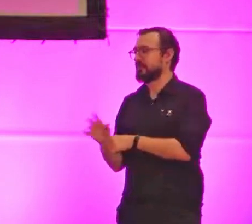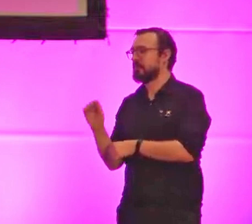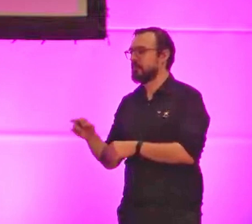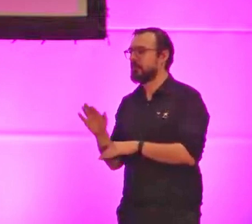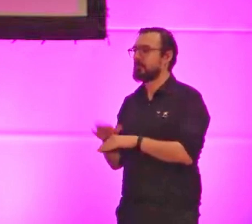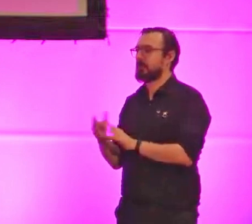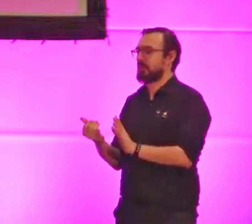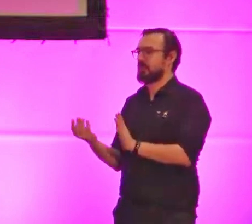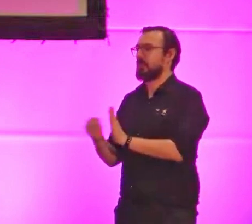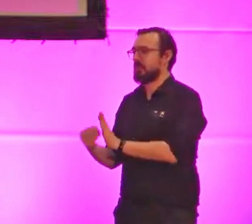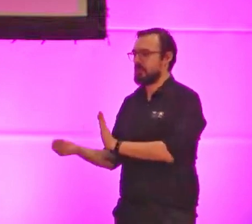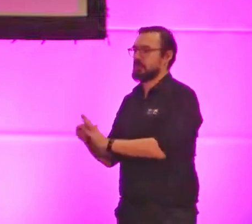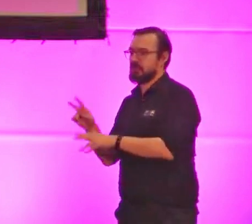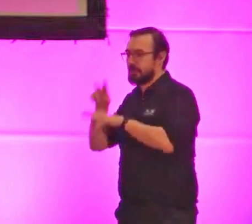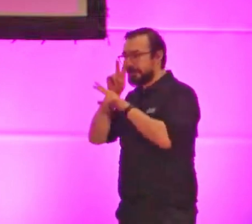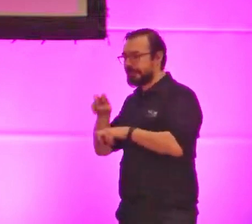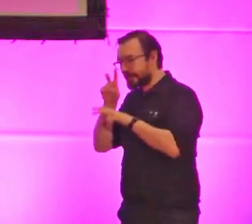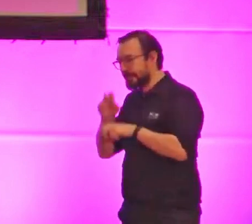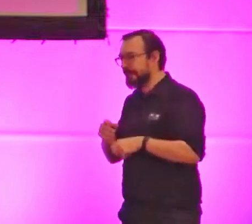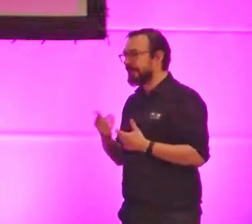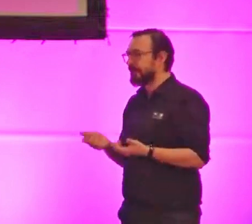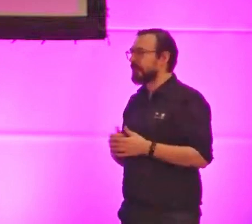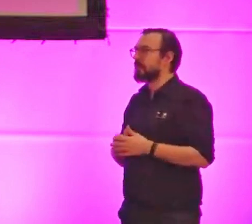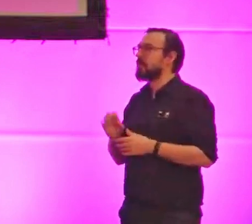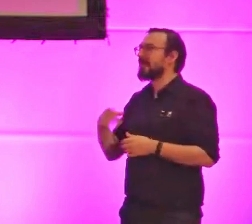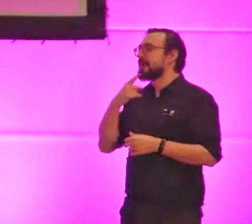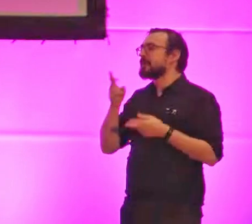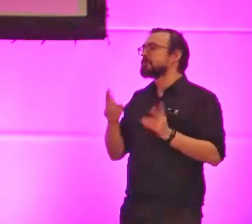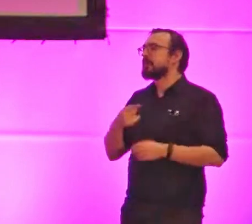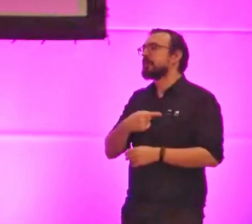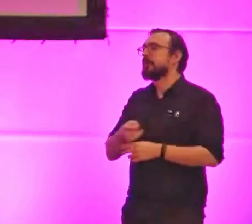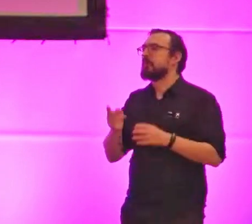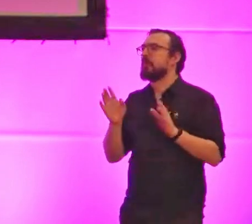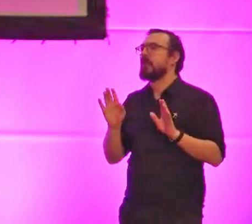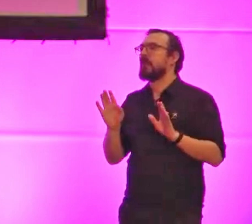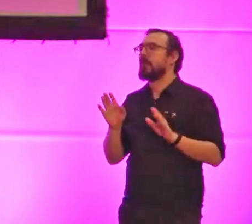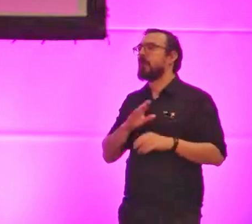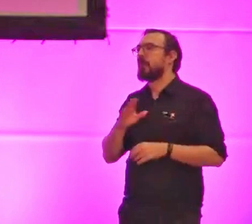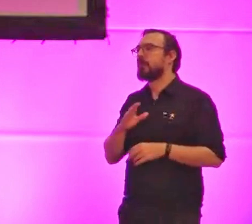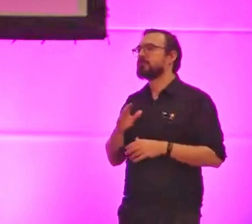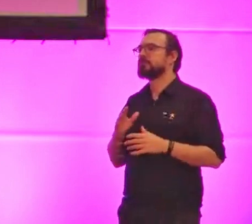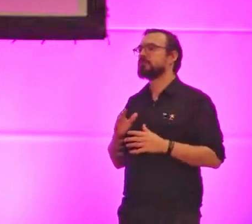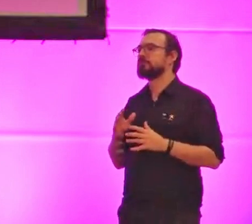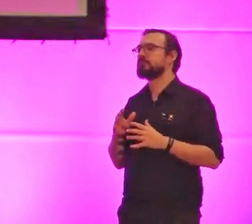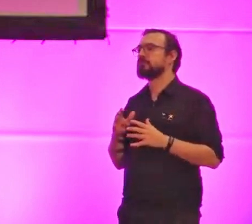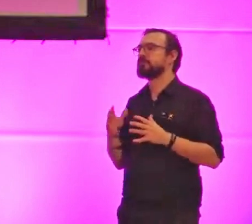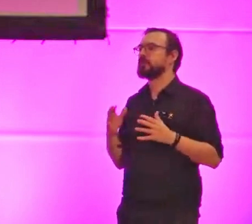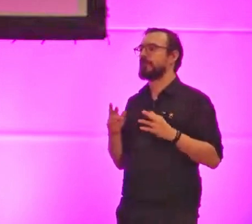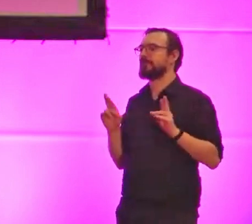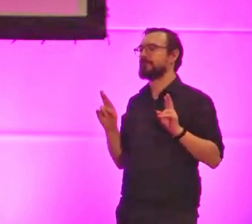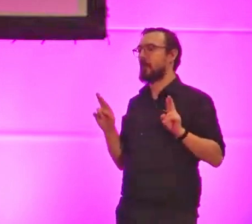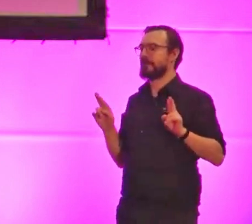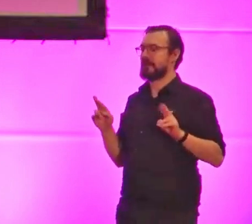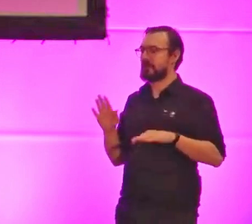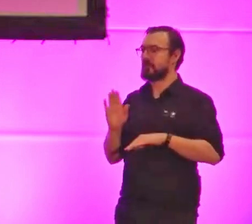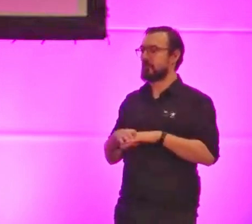på det under utredningen. Om man säger så här, de har väl stort förhoppning